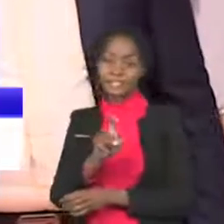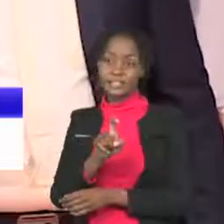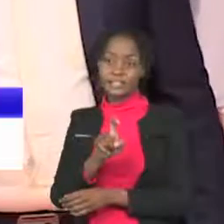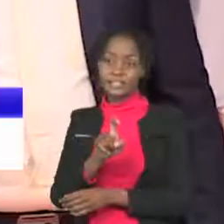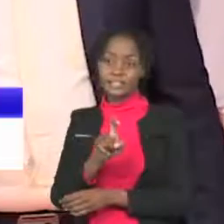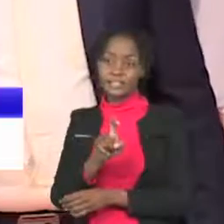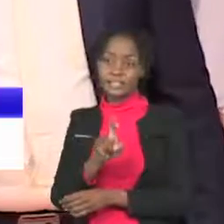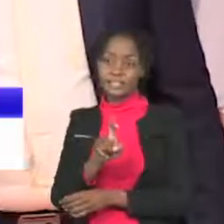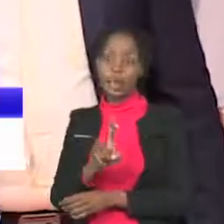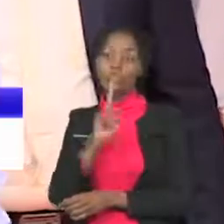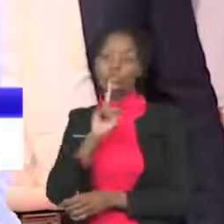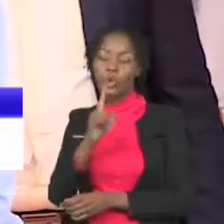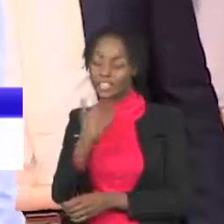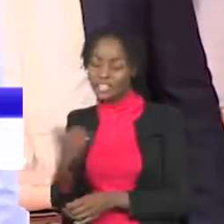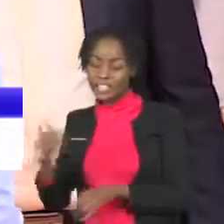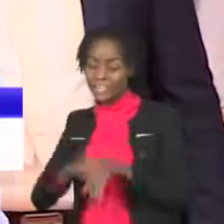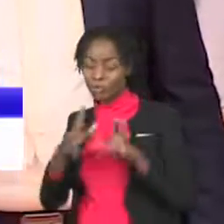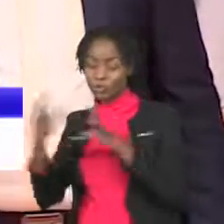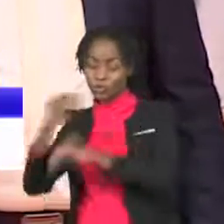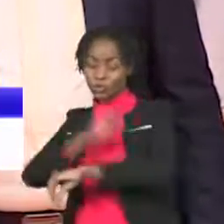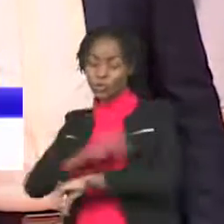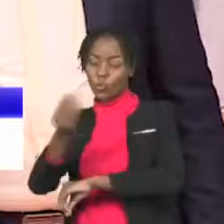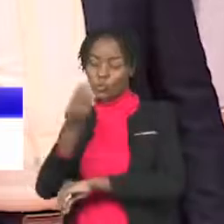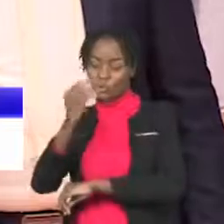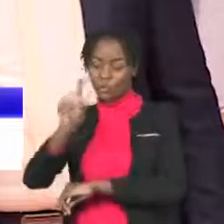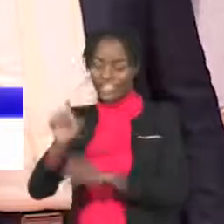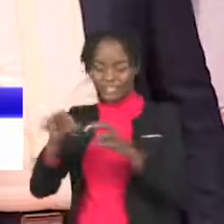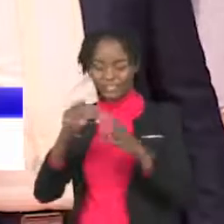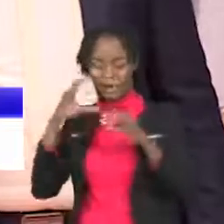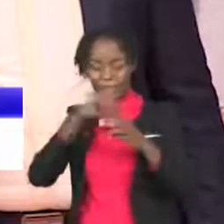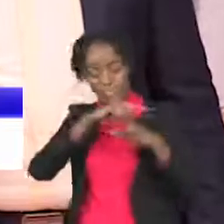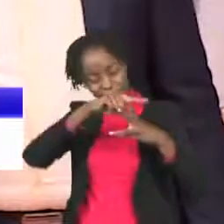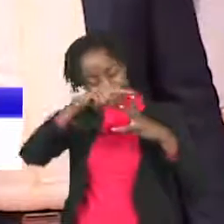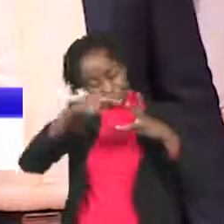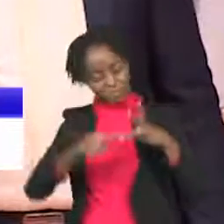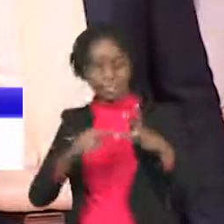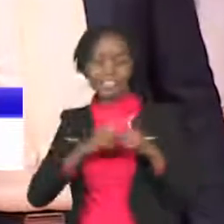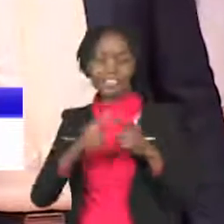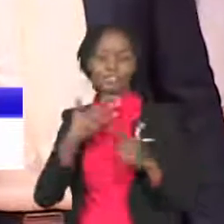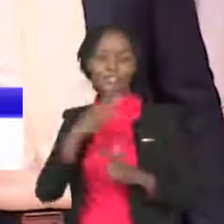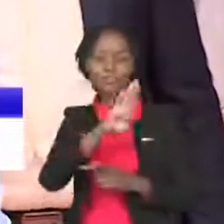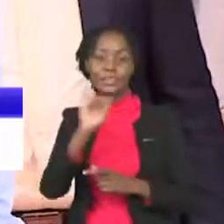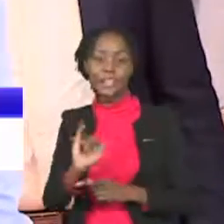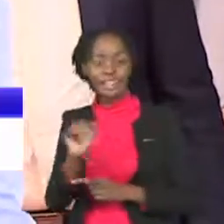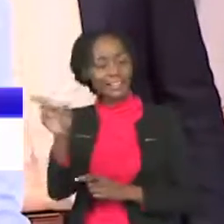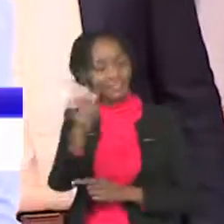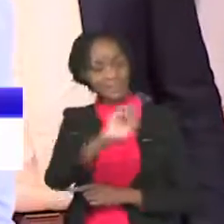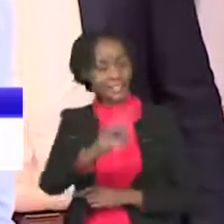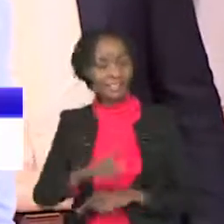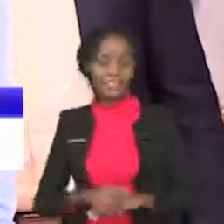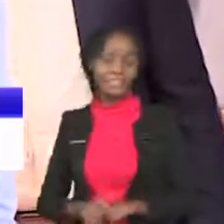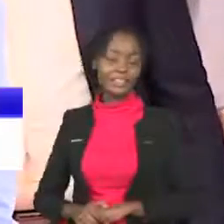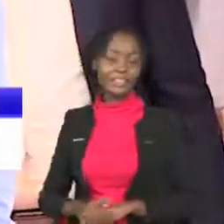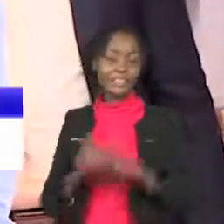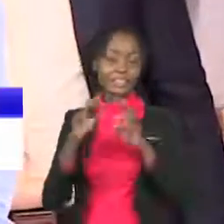wanaenda kupata chakula. Kama hiyo kitu hakuna, hatutaki kusikia mambo ya BBI. Kama